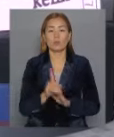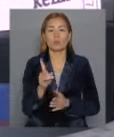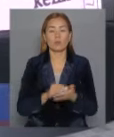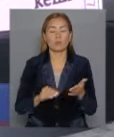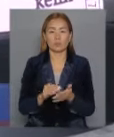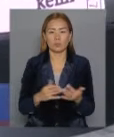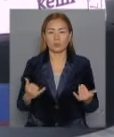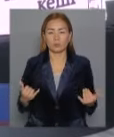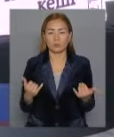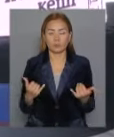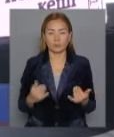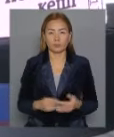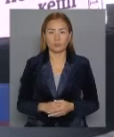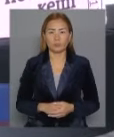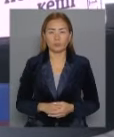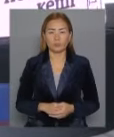қазір